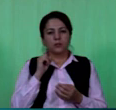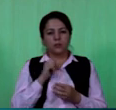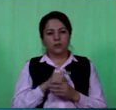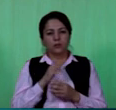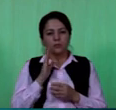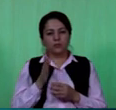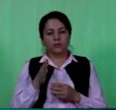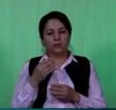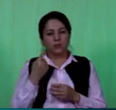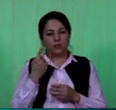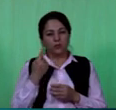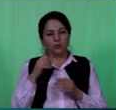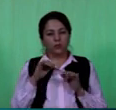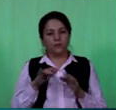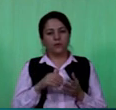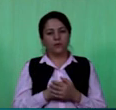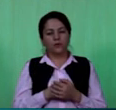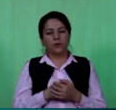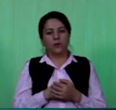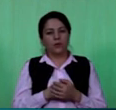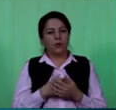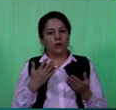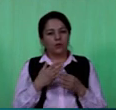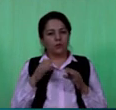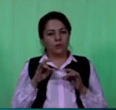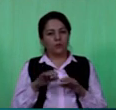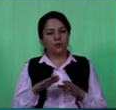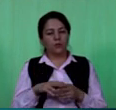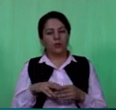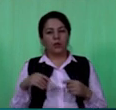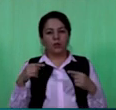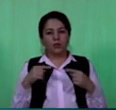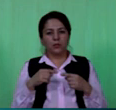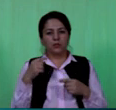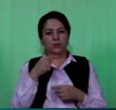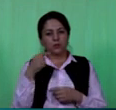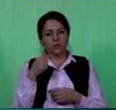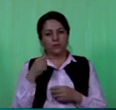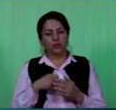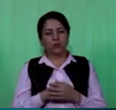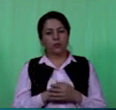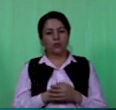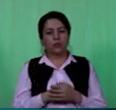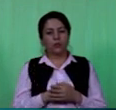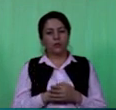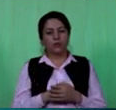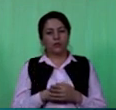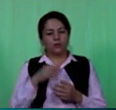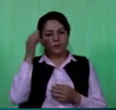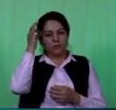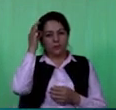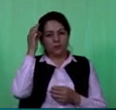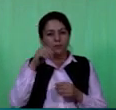будет одно действие какое-то действие конечно же вычитание вспомните